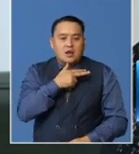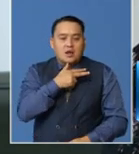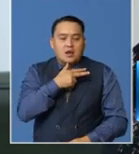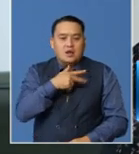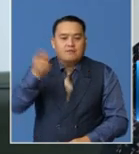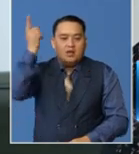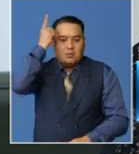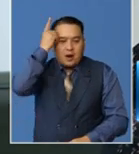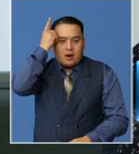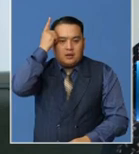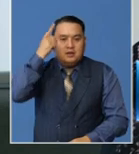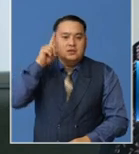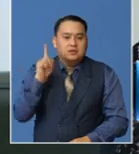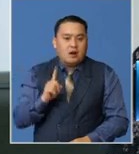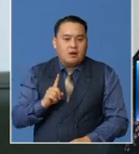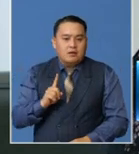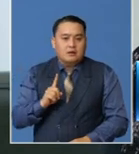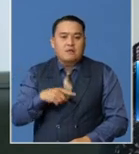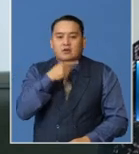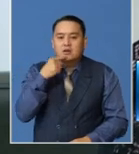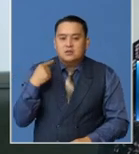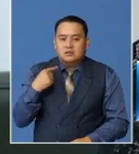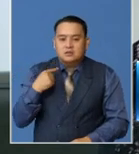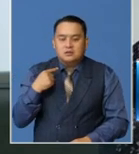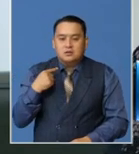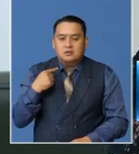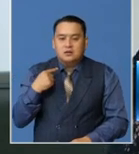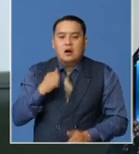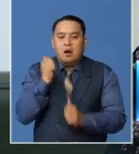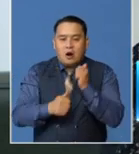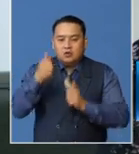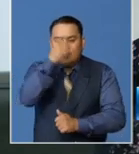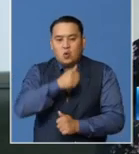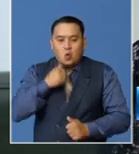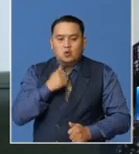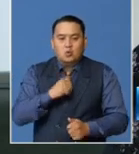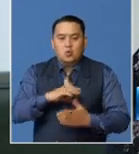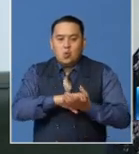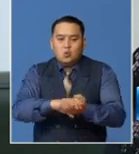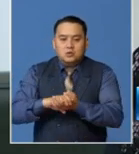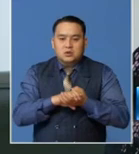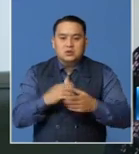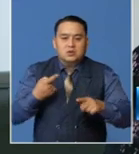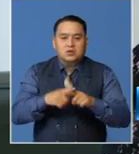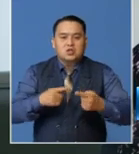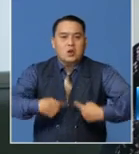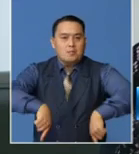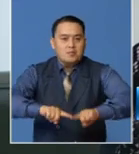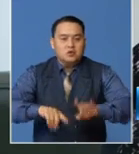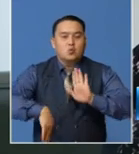германии израиля и в россии с каждым годом укрепляется материально-техническая база